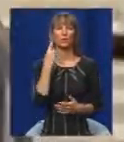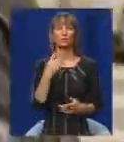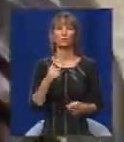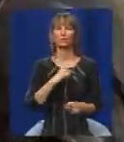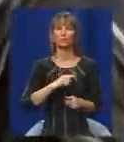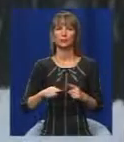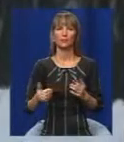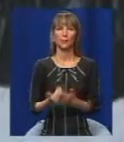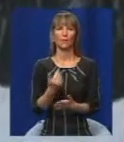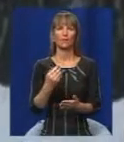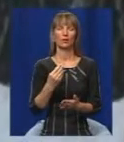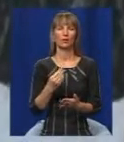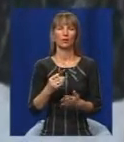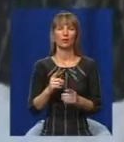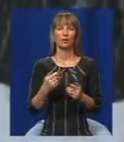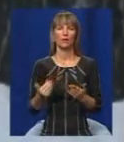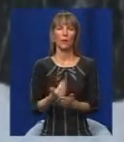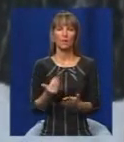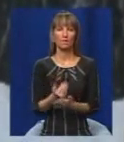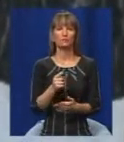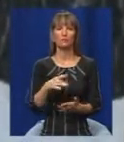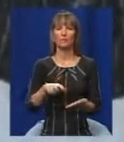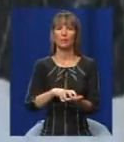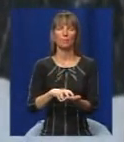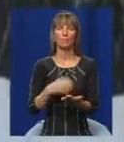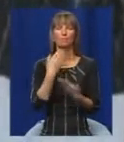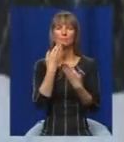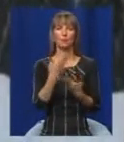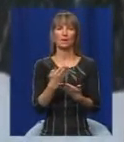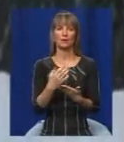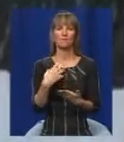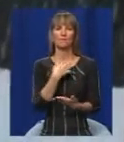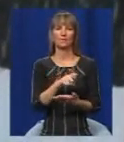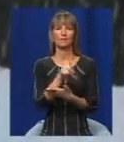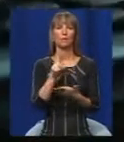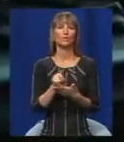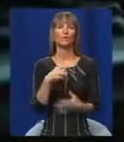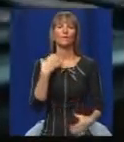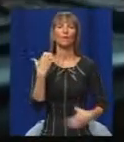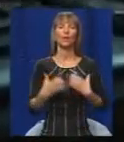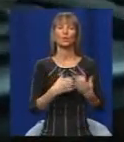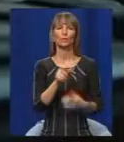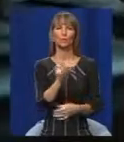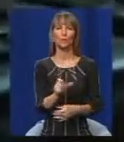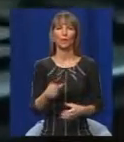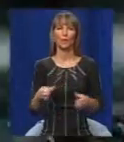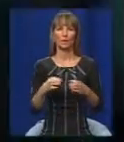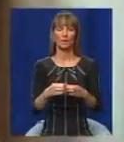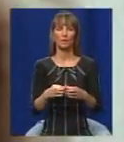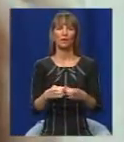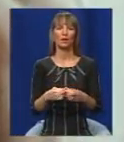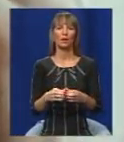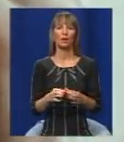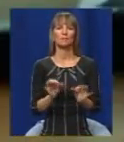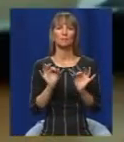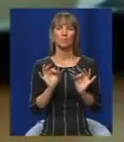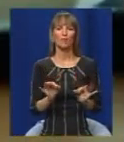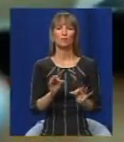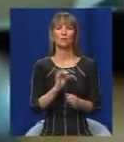курйозні ситуації. Вони не бояться ставити гострі запитання, що хвилюють суспільство, достукуватись до правди та